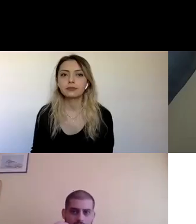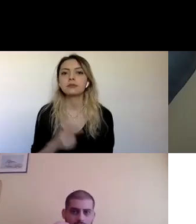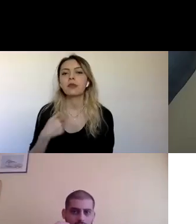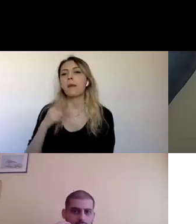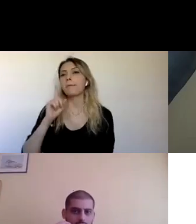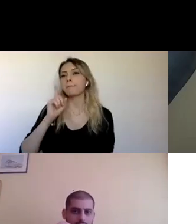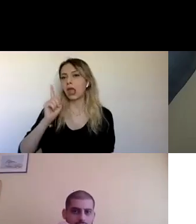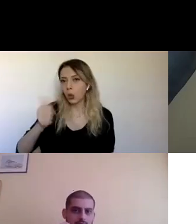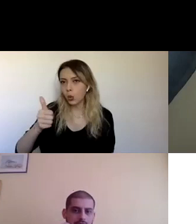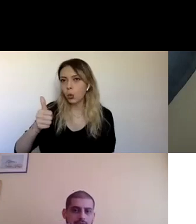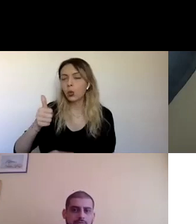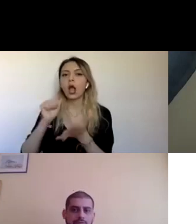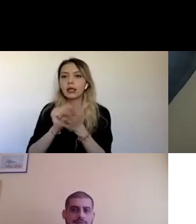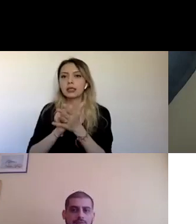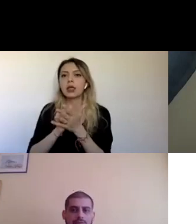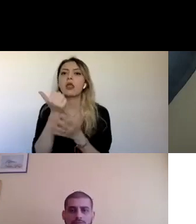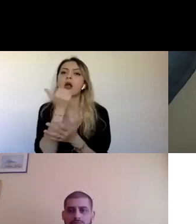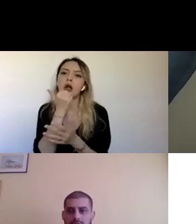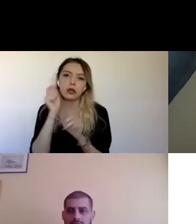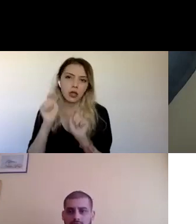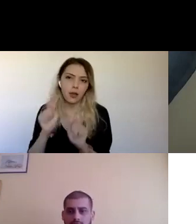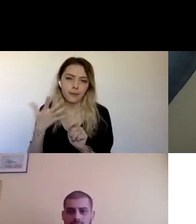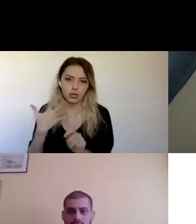Şimdi bir günü zaten eski hallerini de gösteriyor bize.